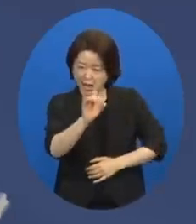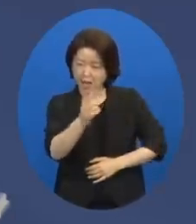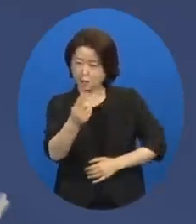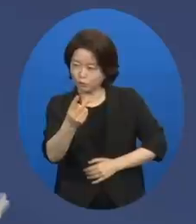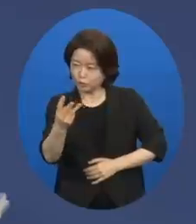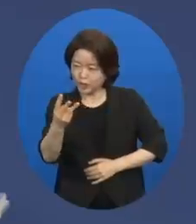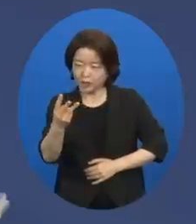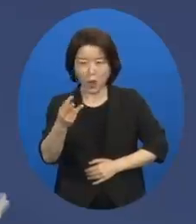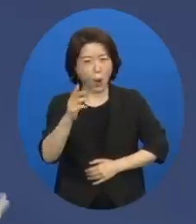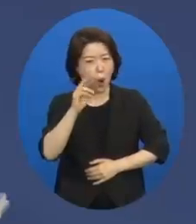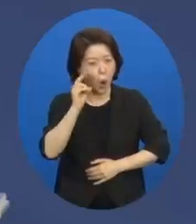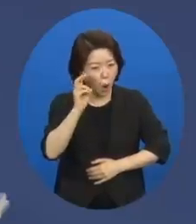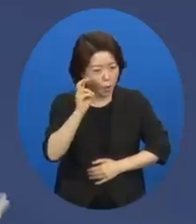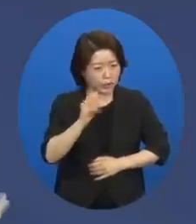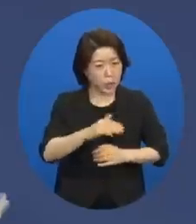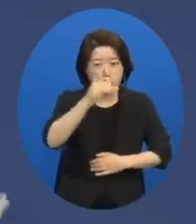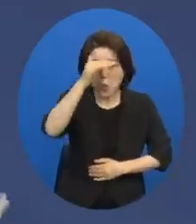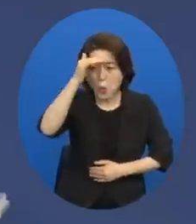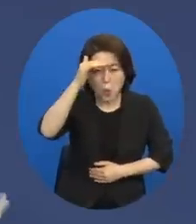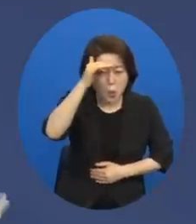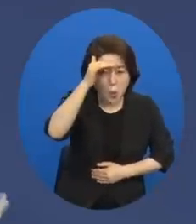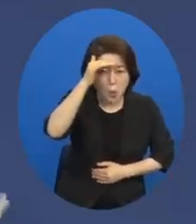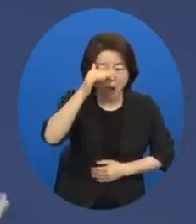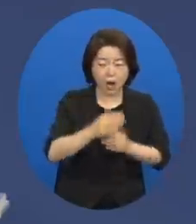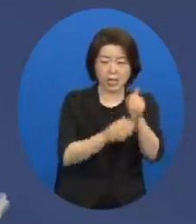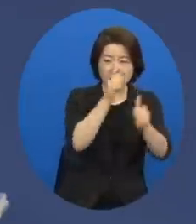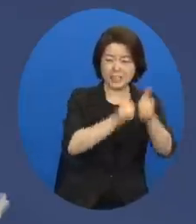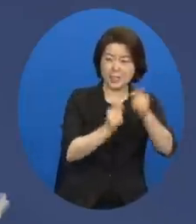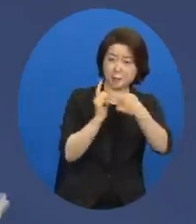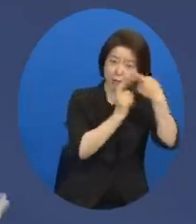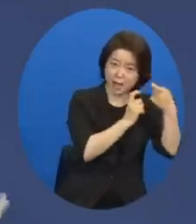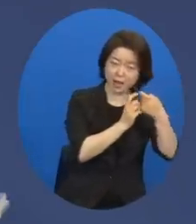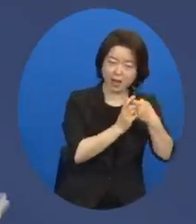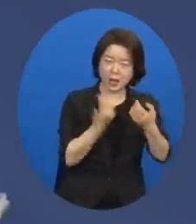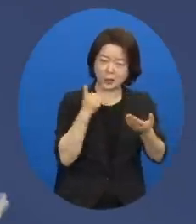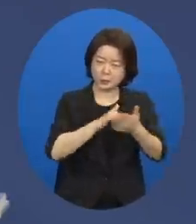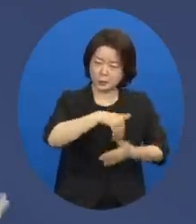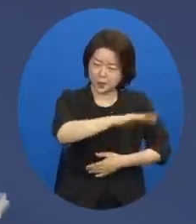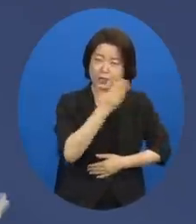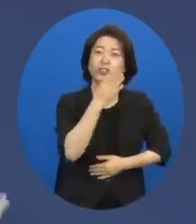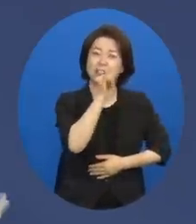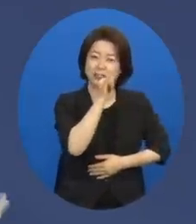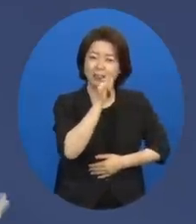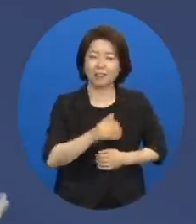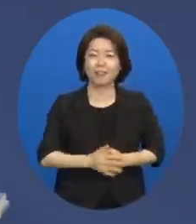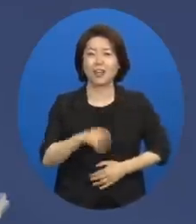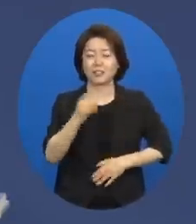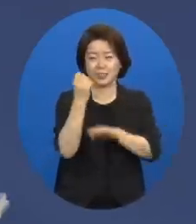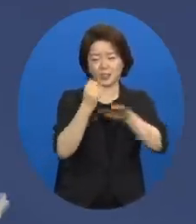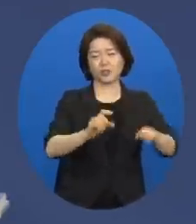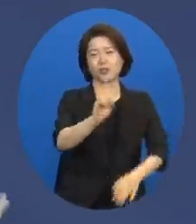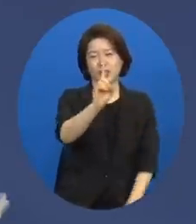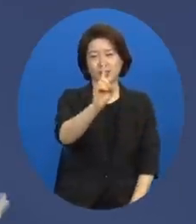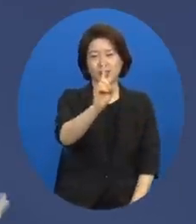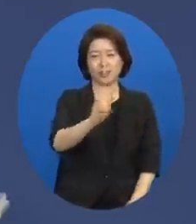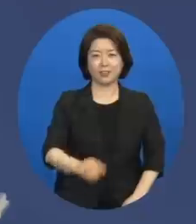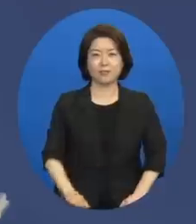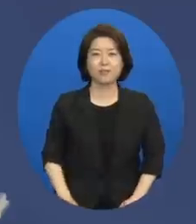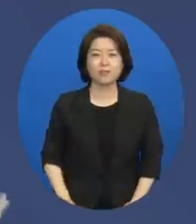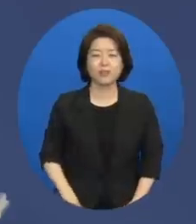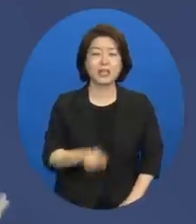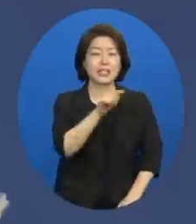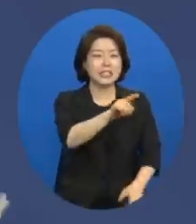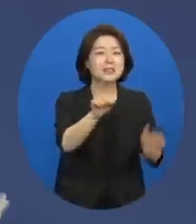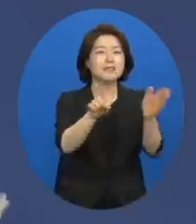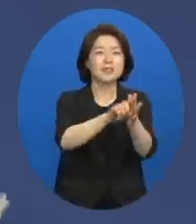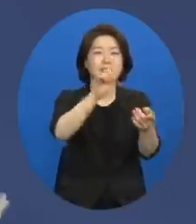분이든 혹시 구경하다가 혹시 시험 들고 돌아가는 분도 있을 수 있는데 그 기준은 딱 하나입니다. 내